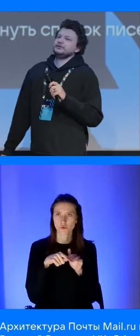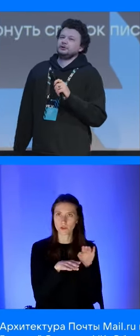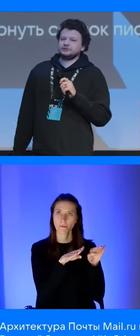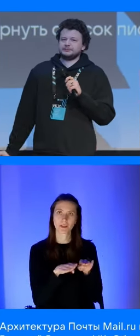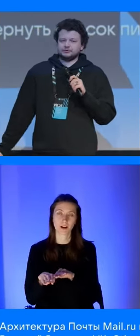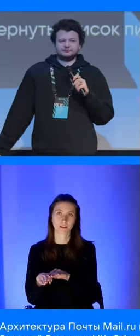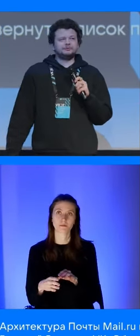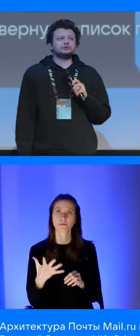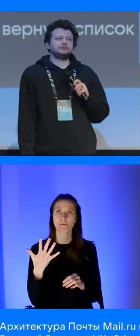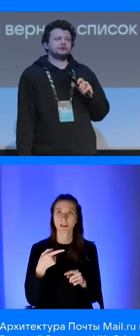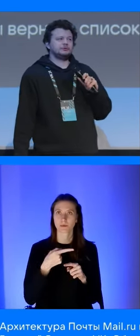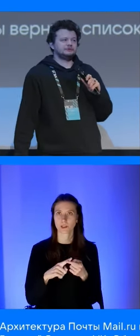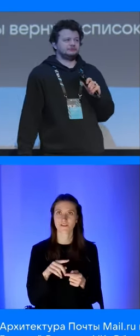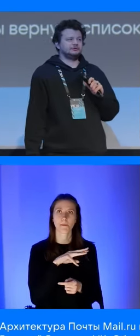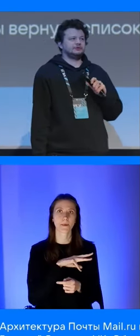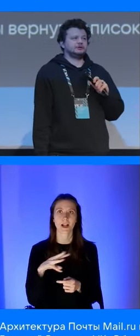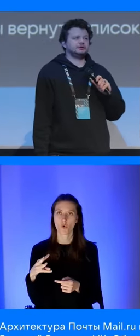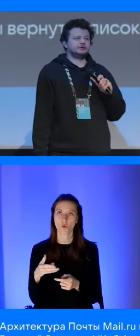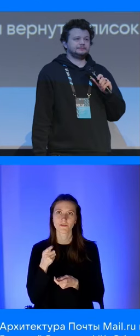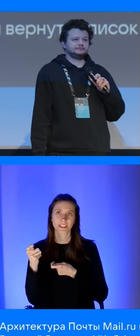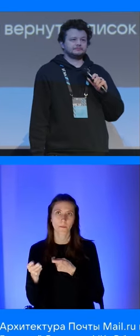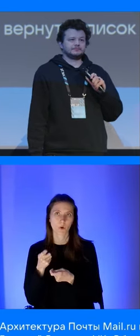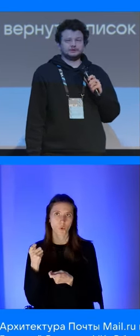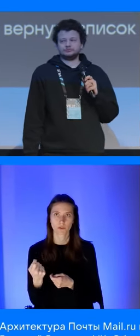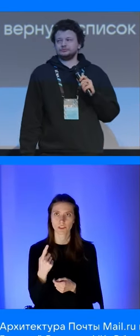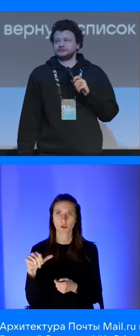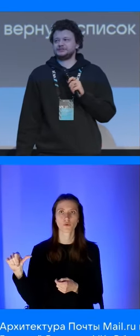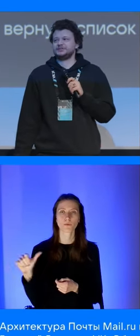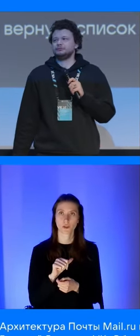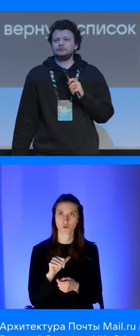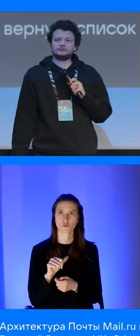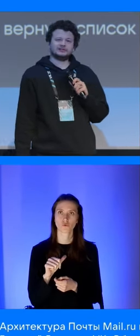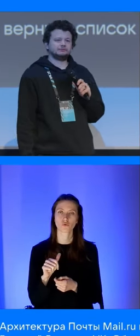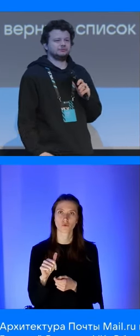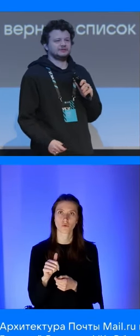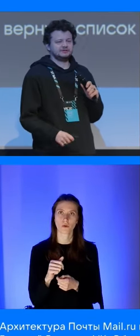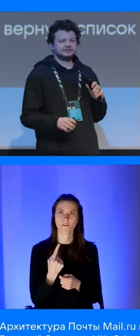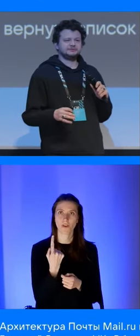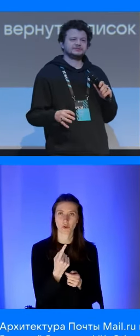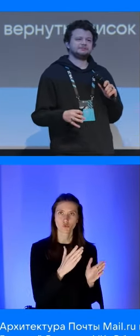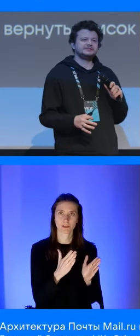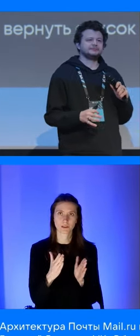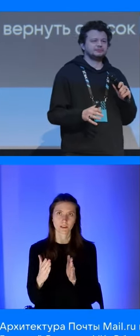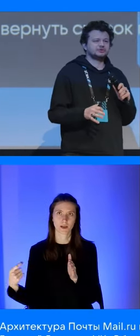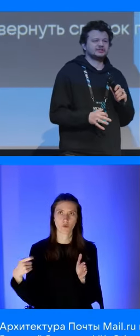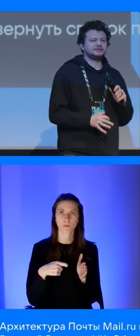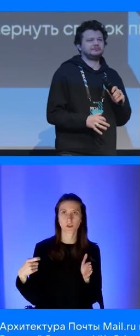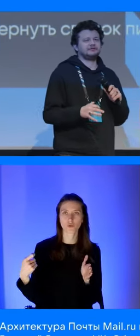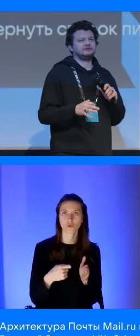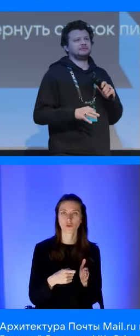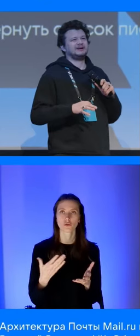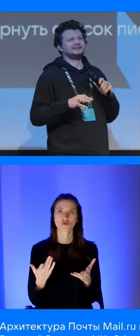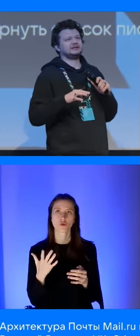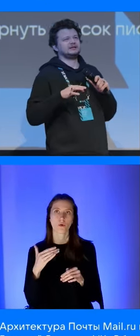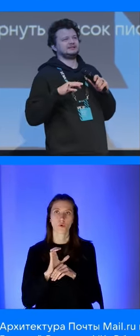5,5 миллионов запросов в минуту приходит в эту подсистему. Для того, чтобы отрендерить список писем, нам нужно сходить